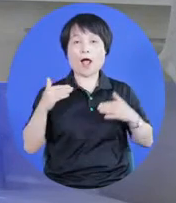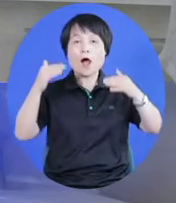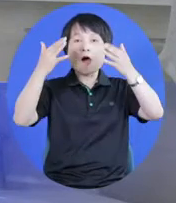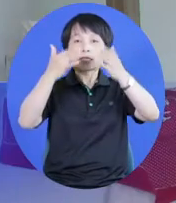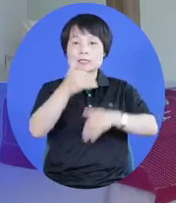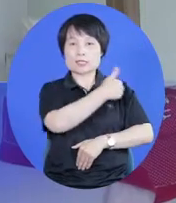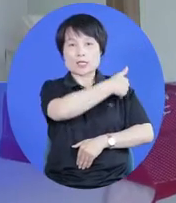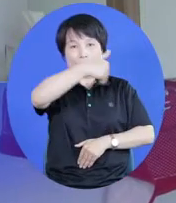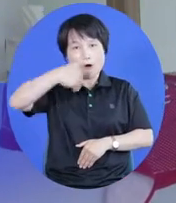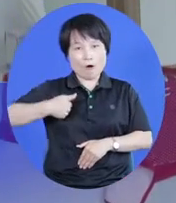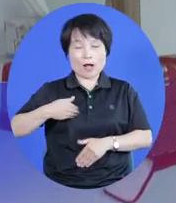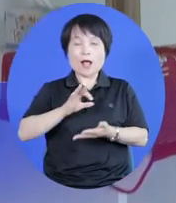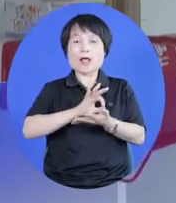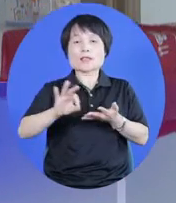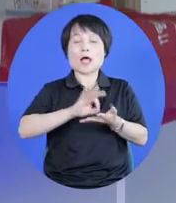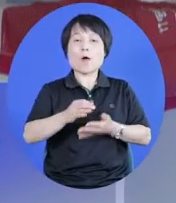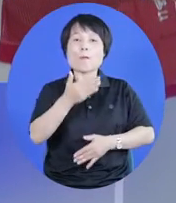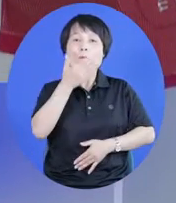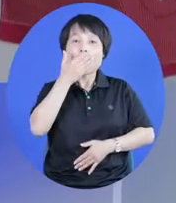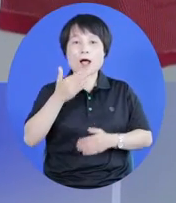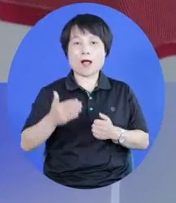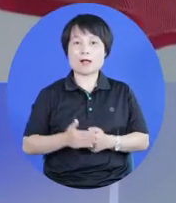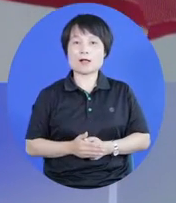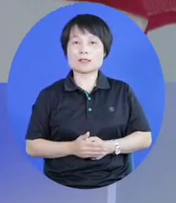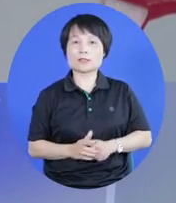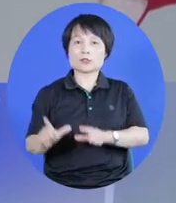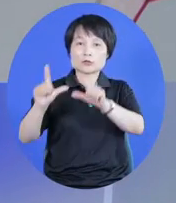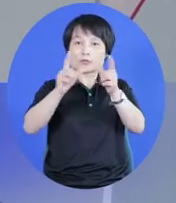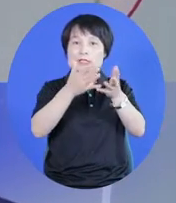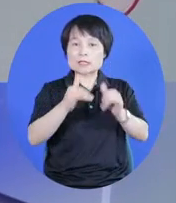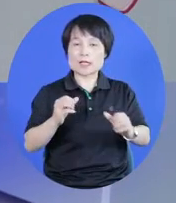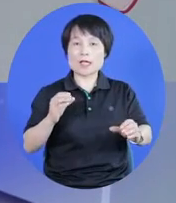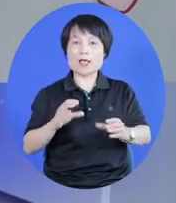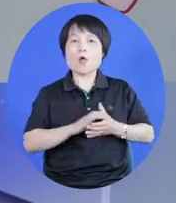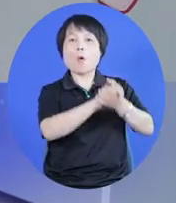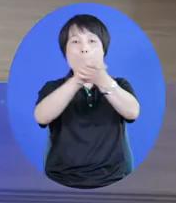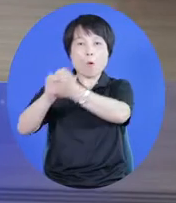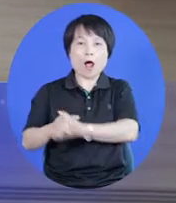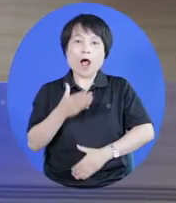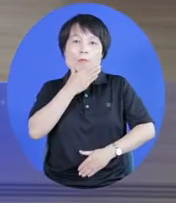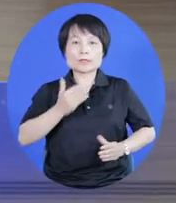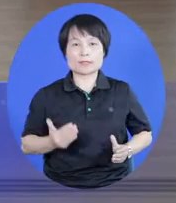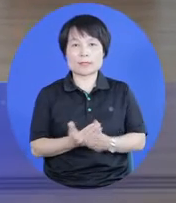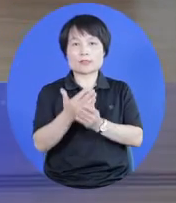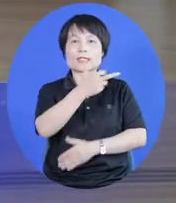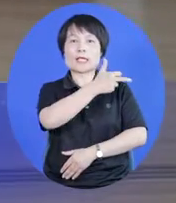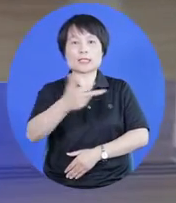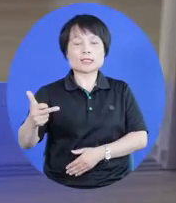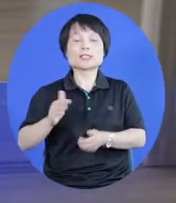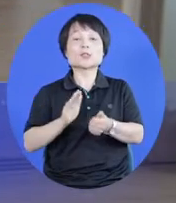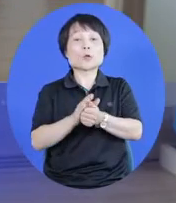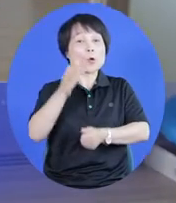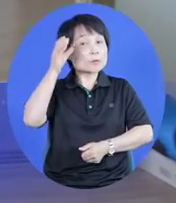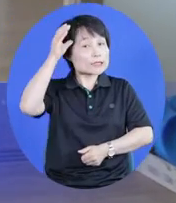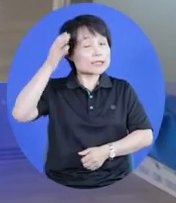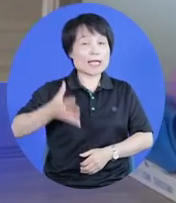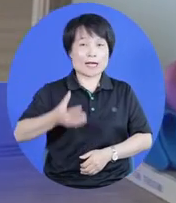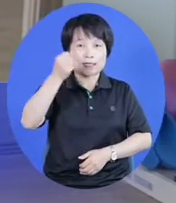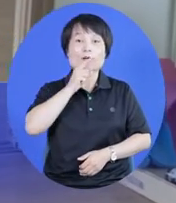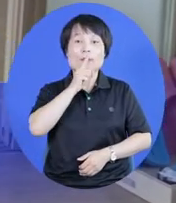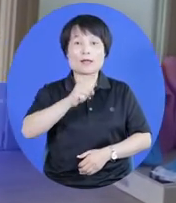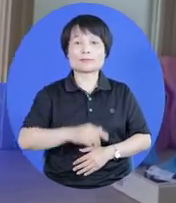어르신들이 여가선용 공간으로 만들어져 주민들의 화합과 단결 복지 향상에 큰 도움을 줄 것으로 기대하고